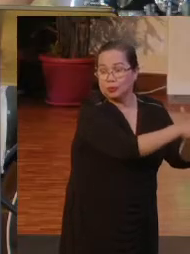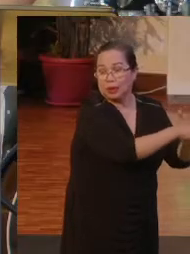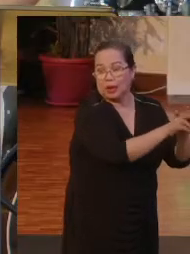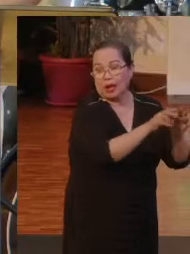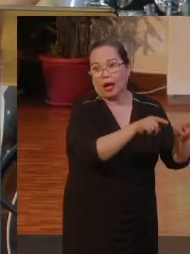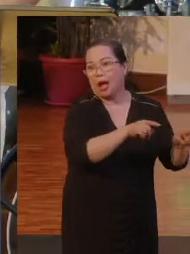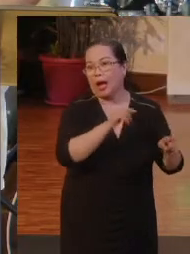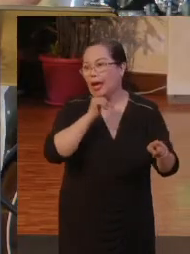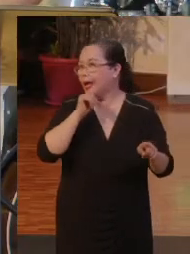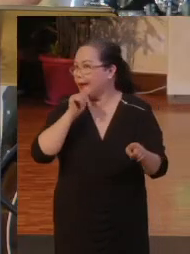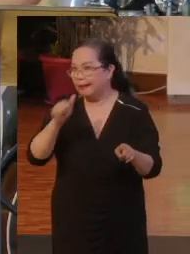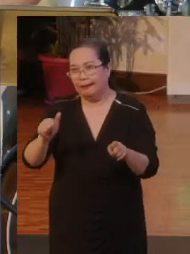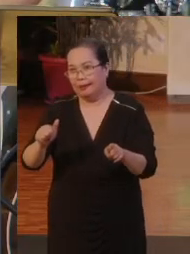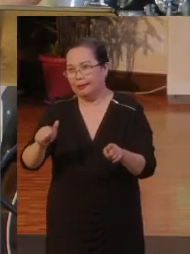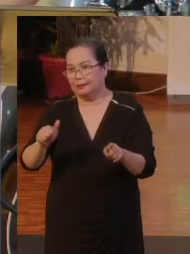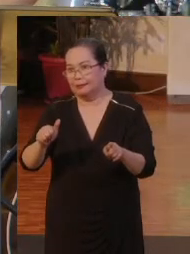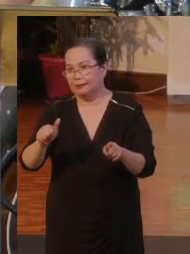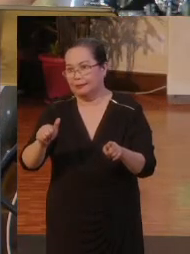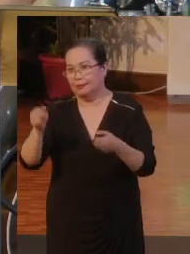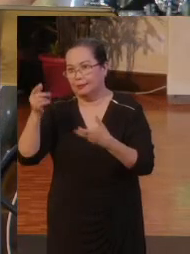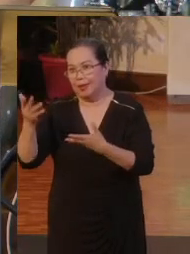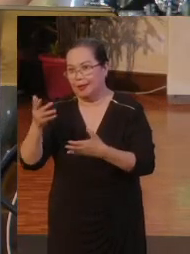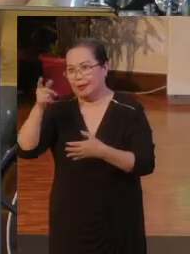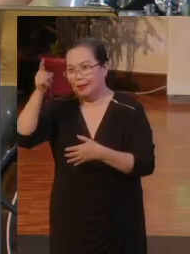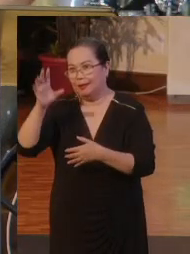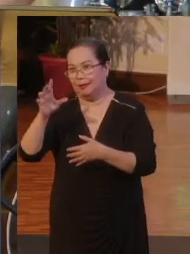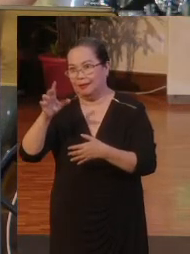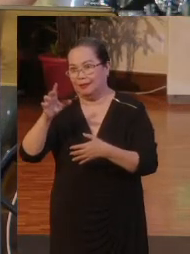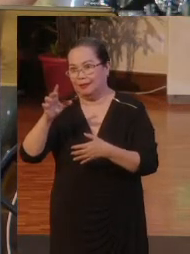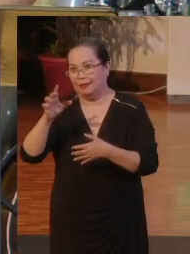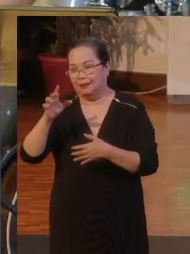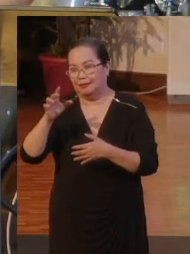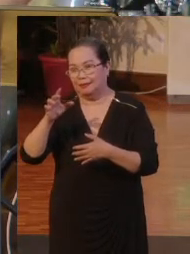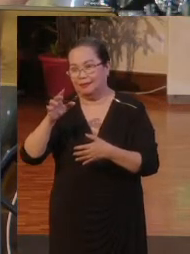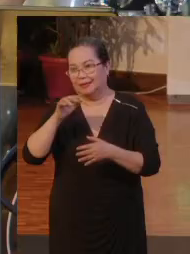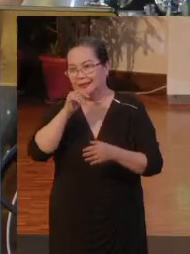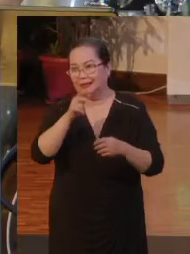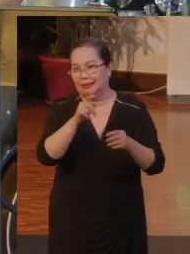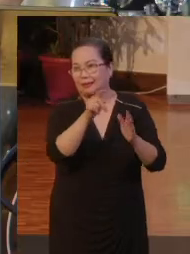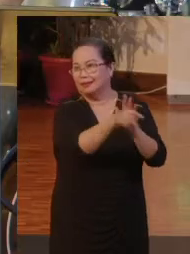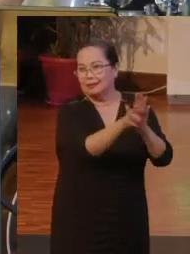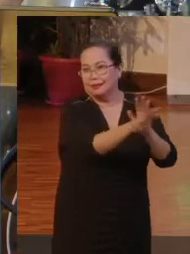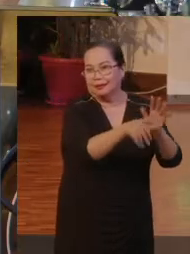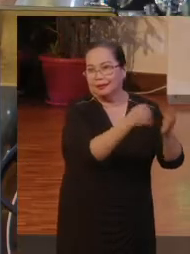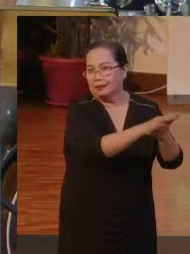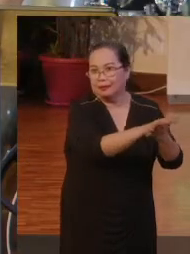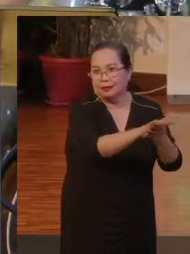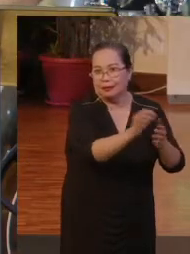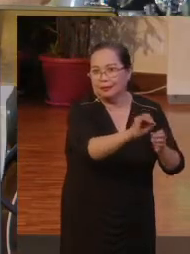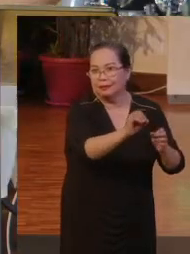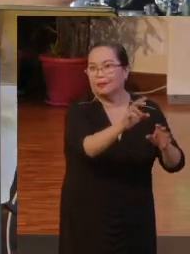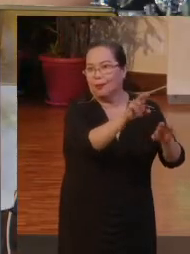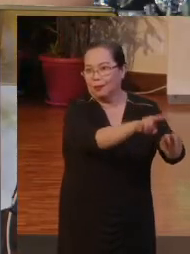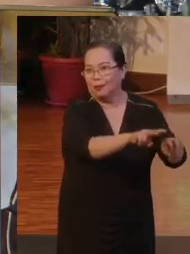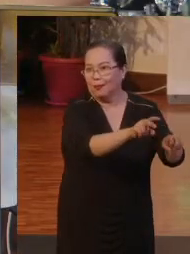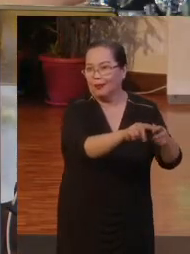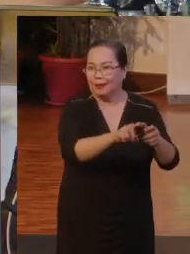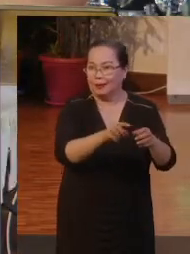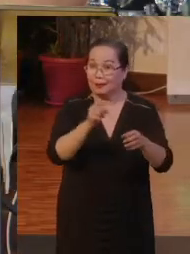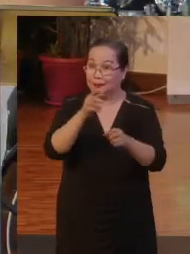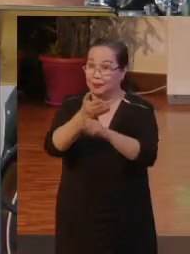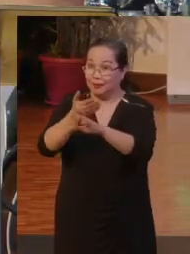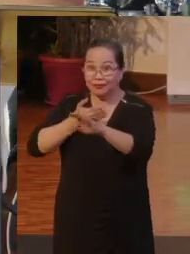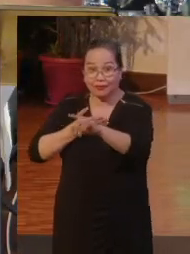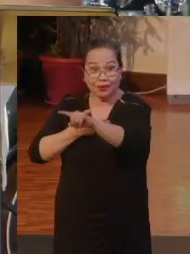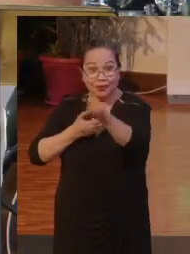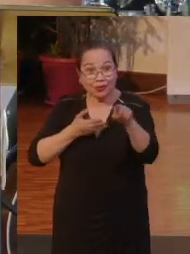Siguro ito ay expression ng kanyang pagdududa. Pero malamang, mga kapatid, ang sinasabi niya, bago kayong mangako sa Diyos,